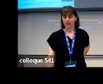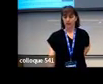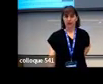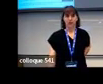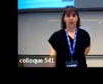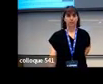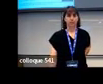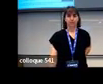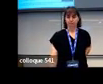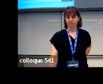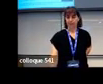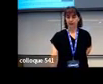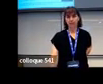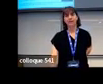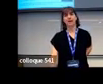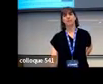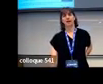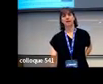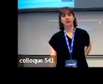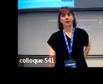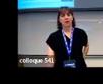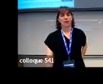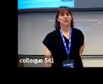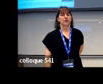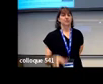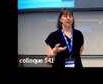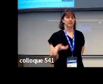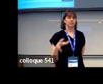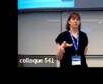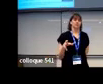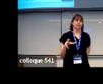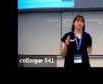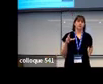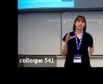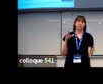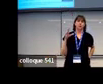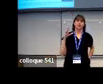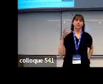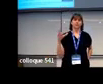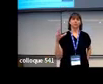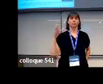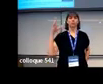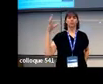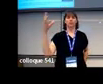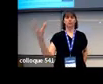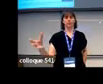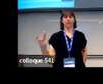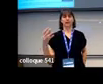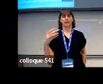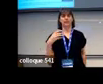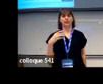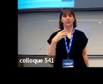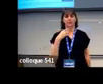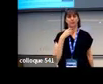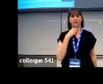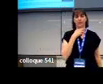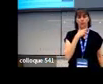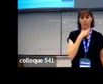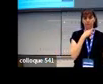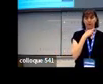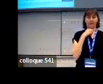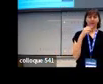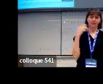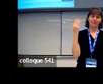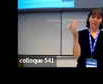comme par exemple avec H5P. Et finalement, la diversification de la représentation des biologistes est importante pour nous de le faire. On l'a fait avec des personnes